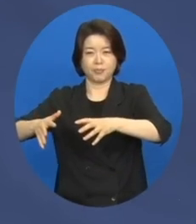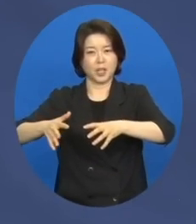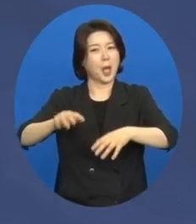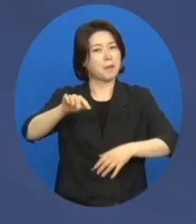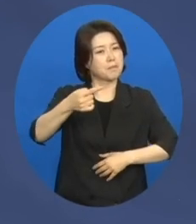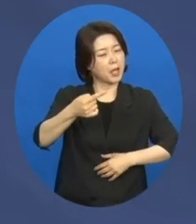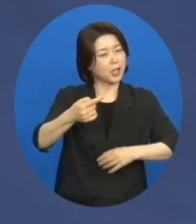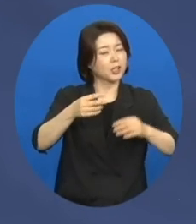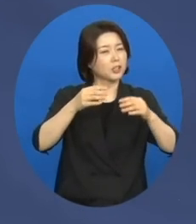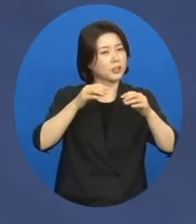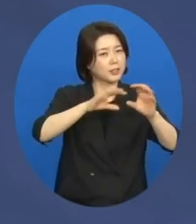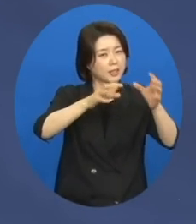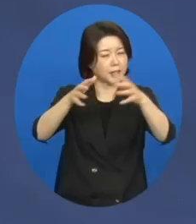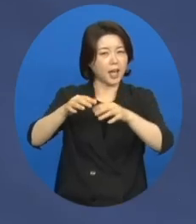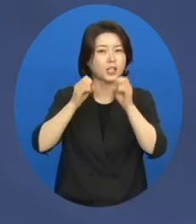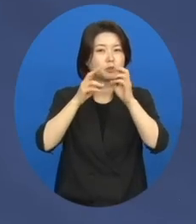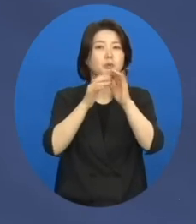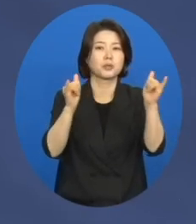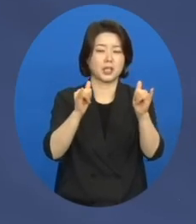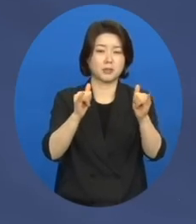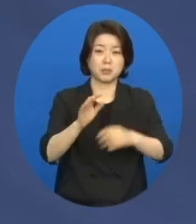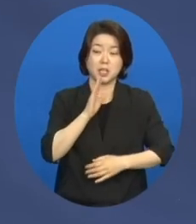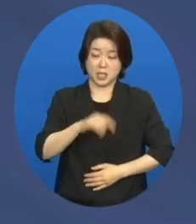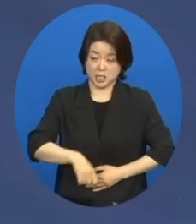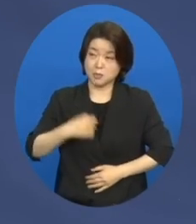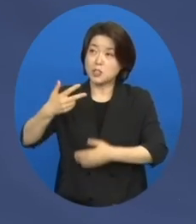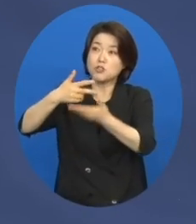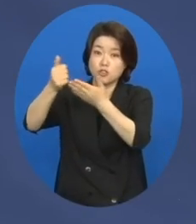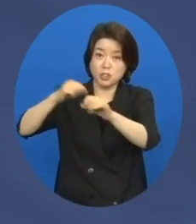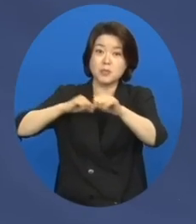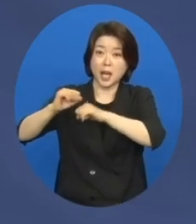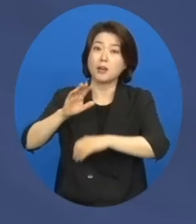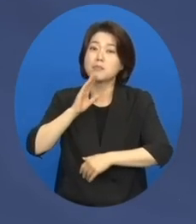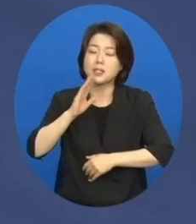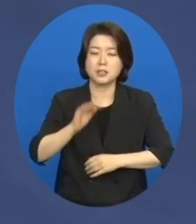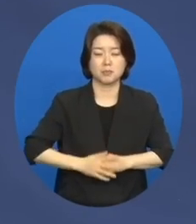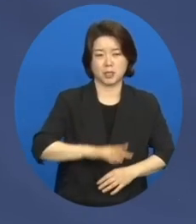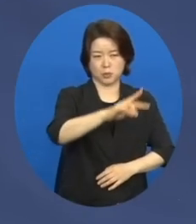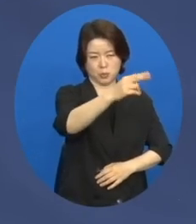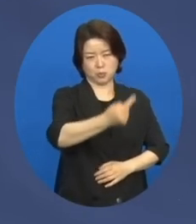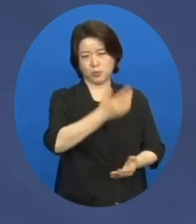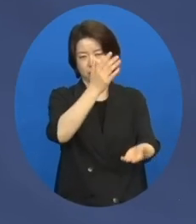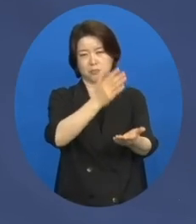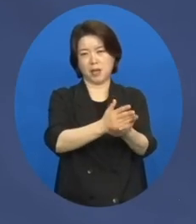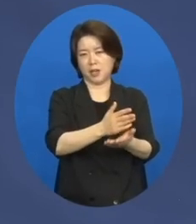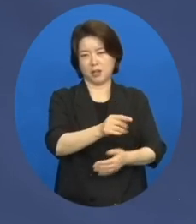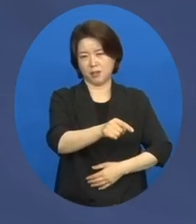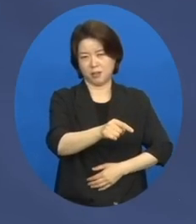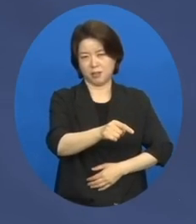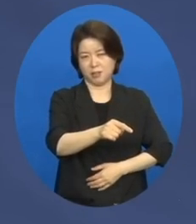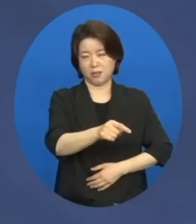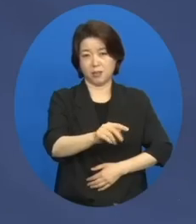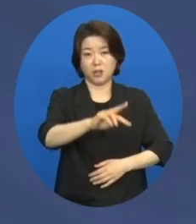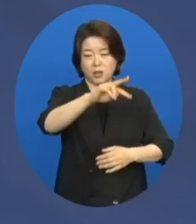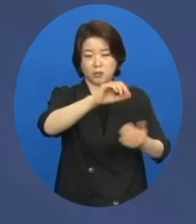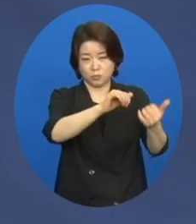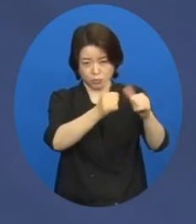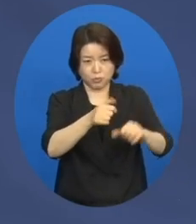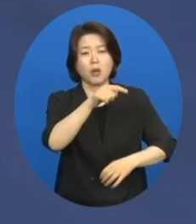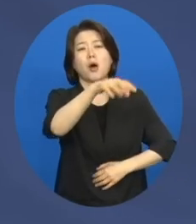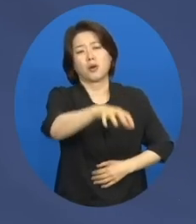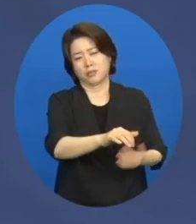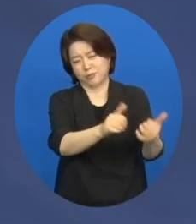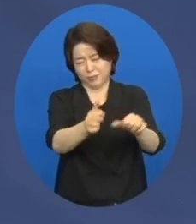선교사님들한테 진짜 진심으로 주님이 아시지만 이분들 절대 돌아오면 안 된다. 돌아가셔도 거기서 돌아가셔야